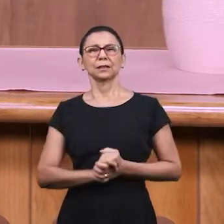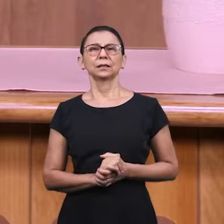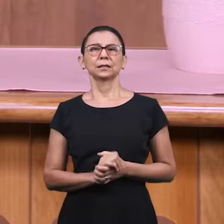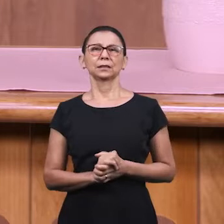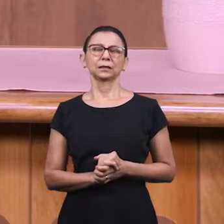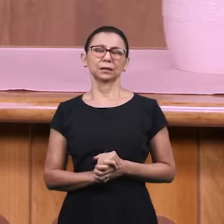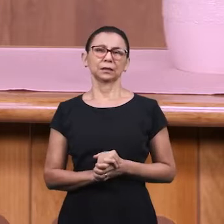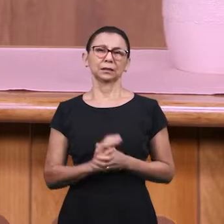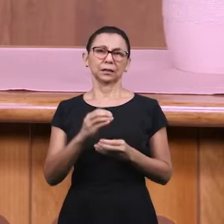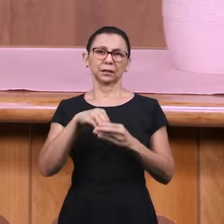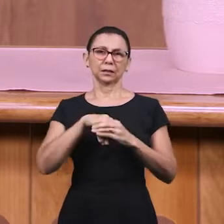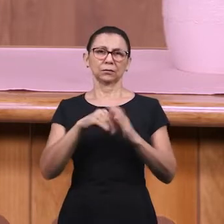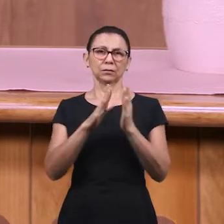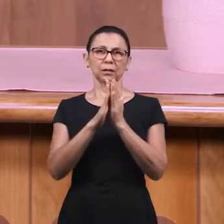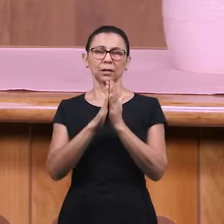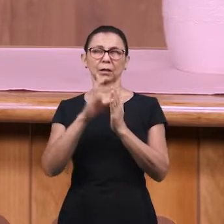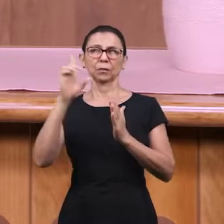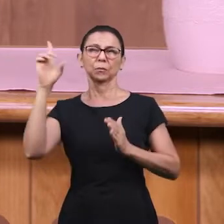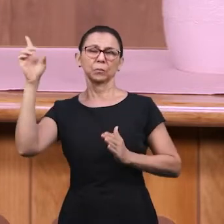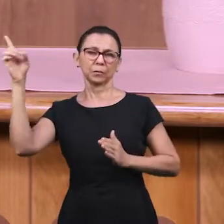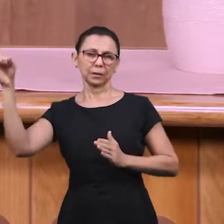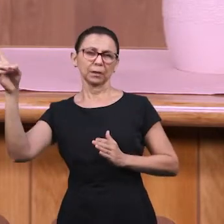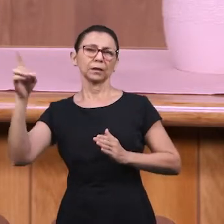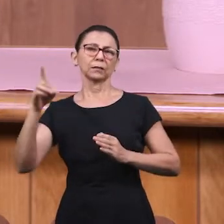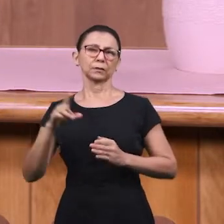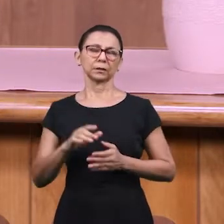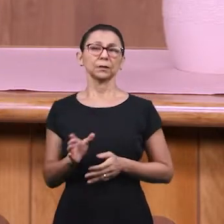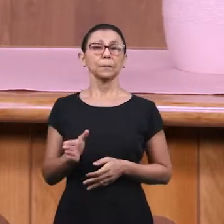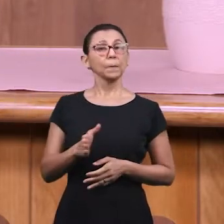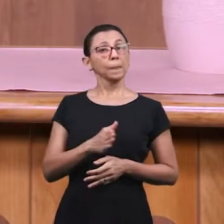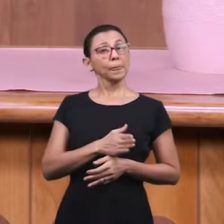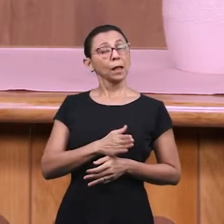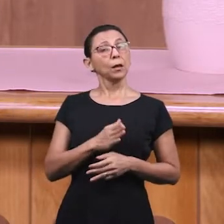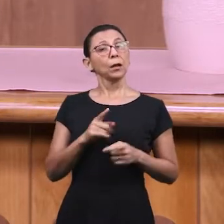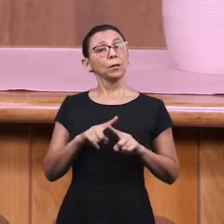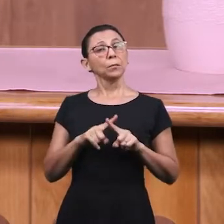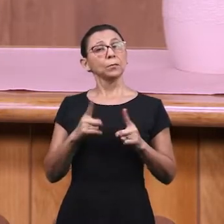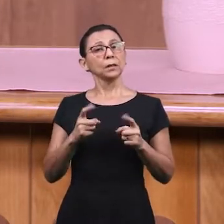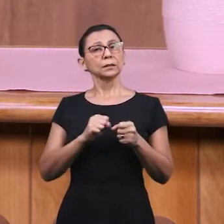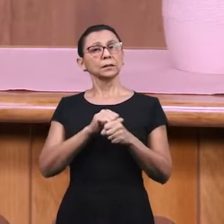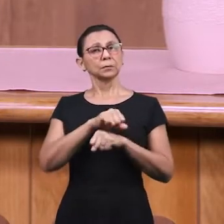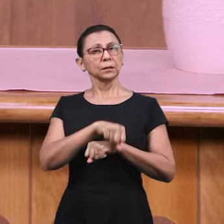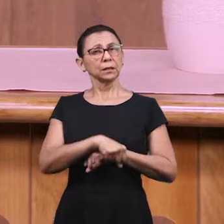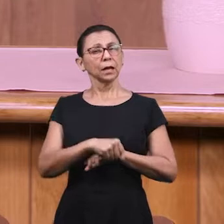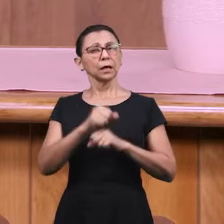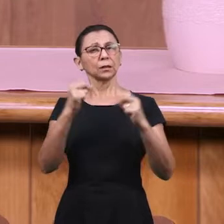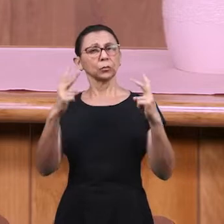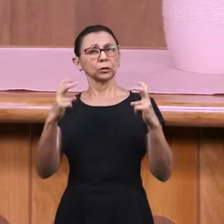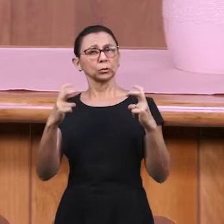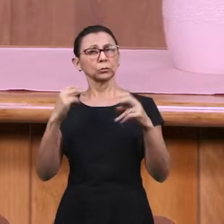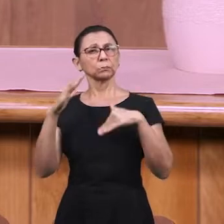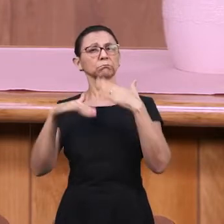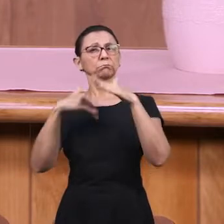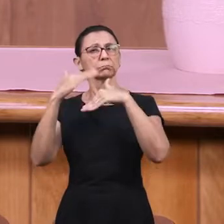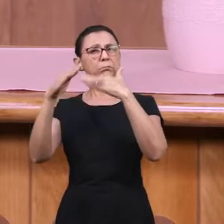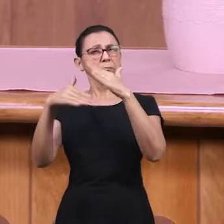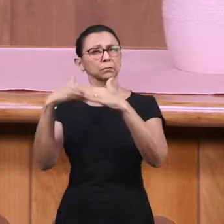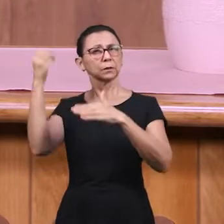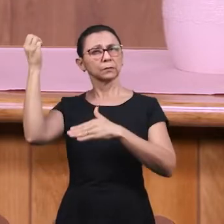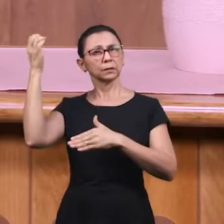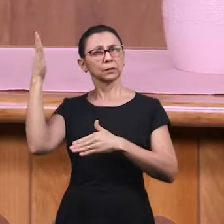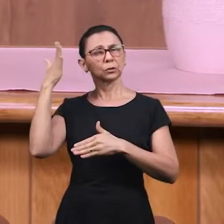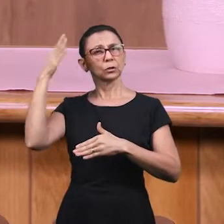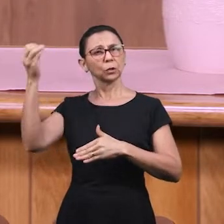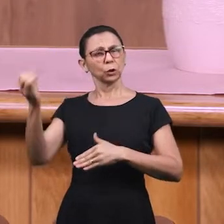Конечно, темы манаимские потом дальше развивались, усовершенствовались, но с новыми